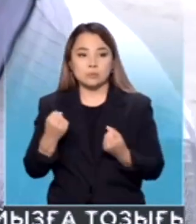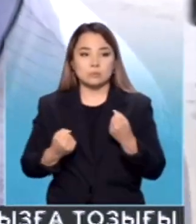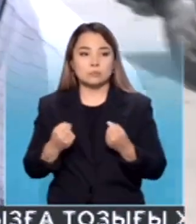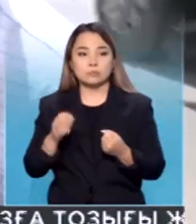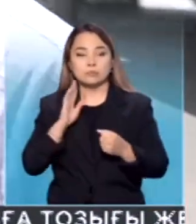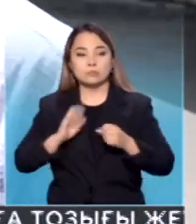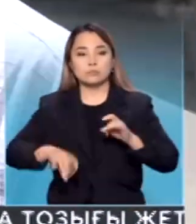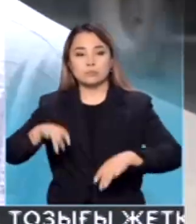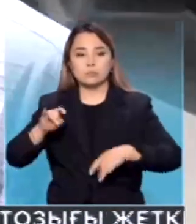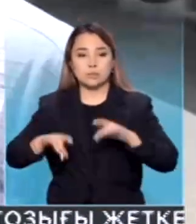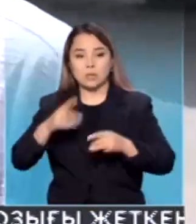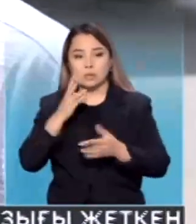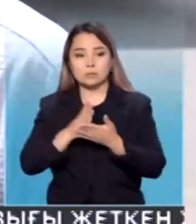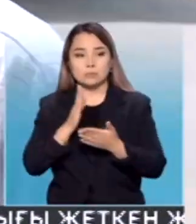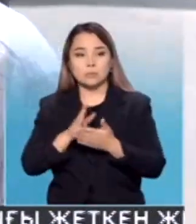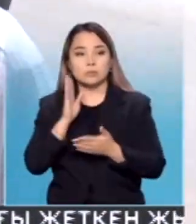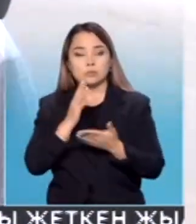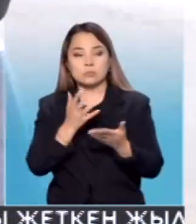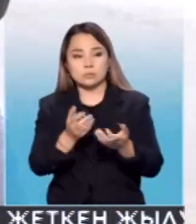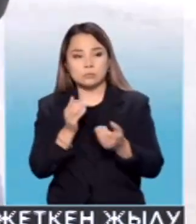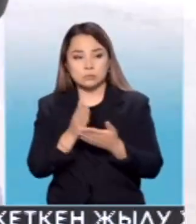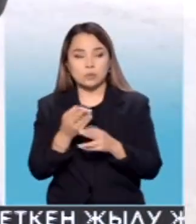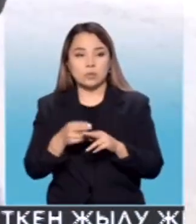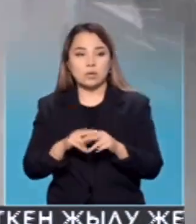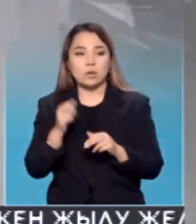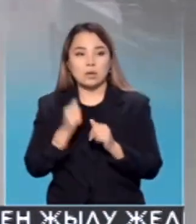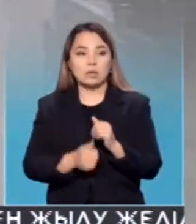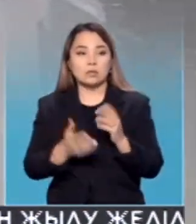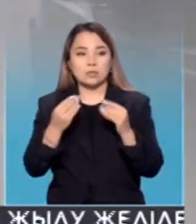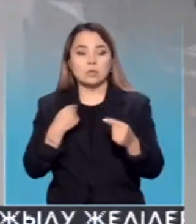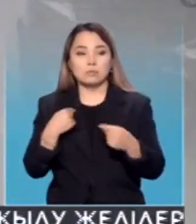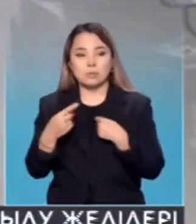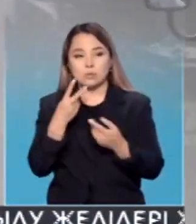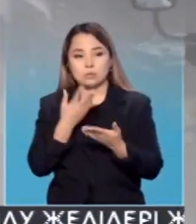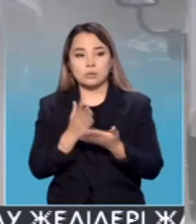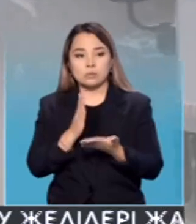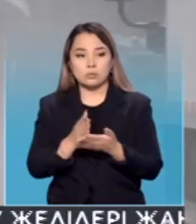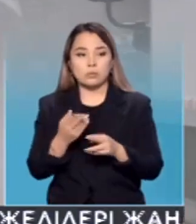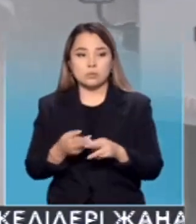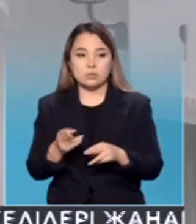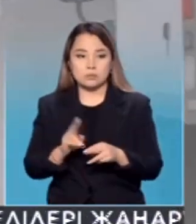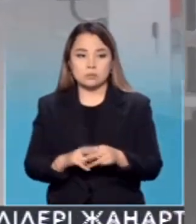қайнап кетіп жатыр. Мына үйден су алды, күніге осы.